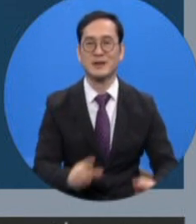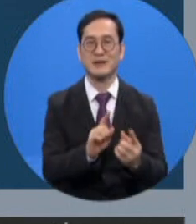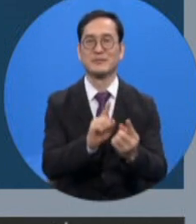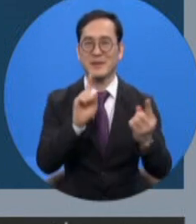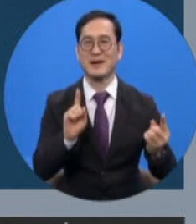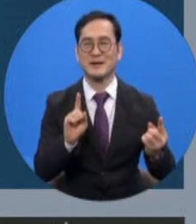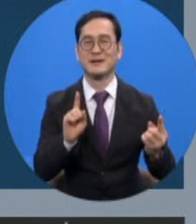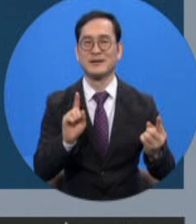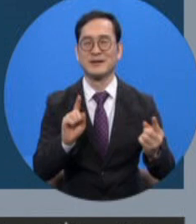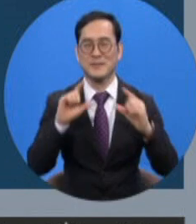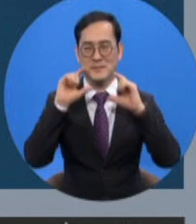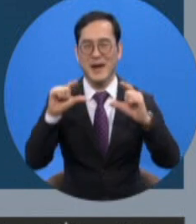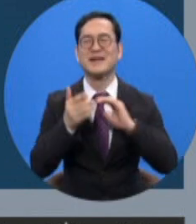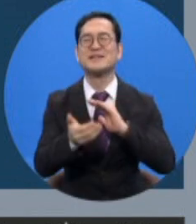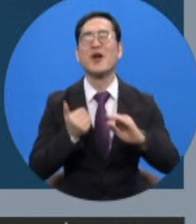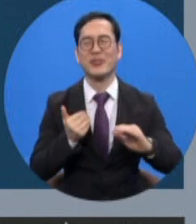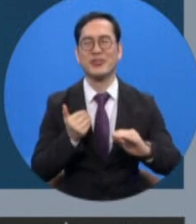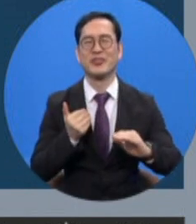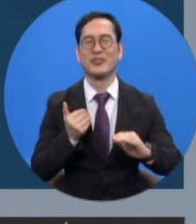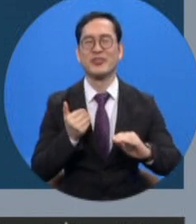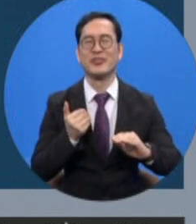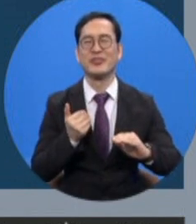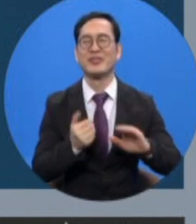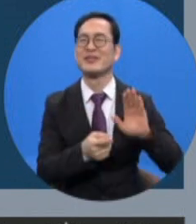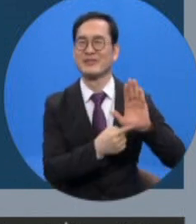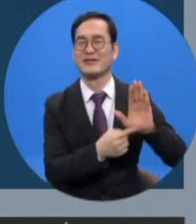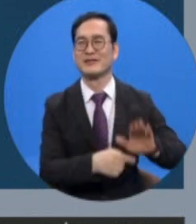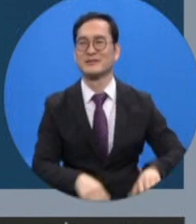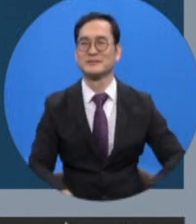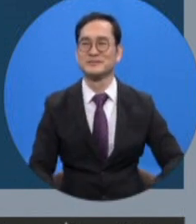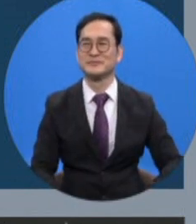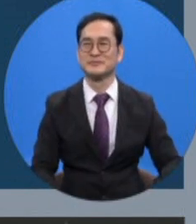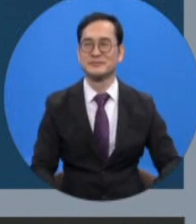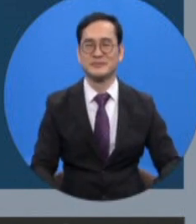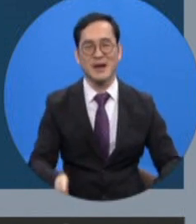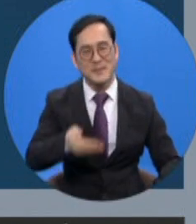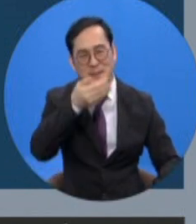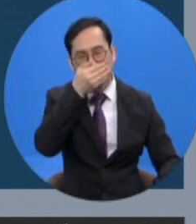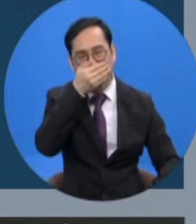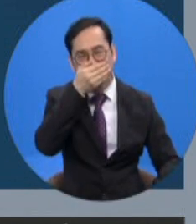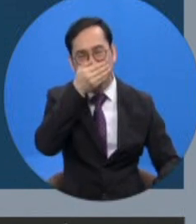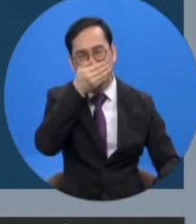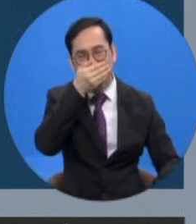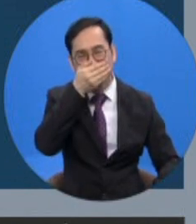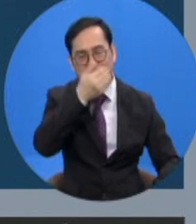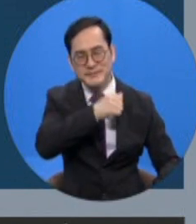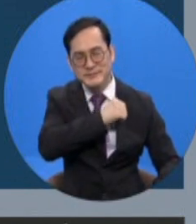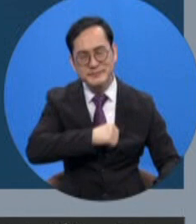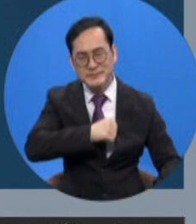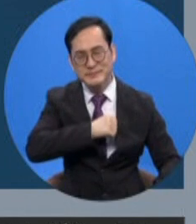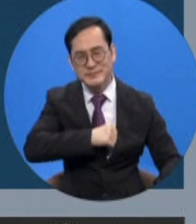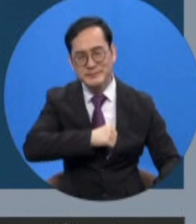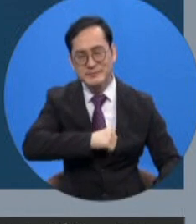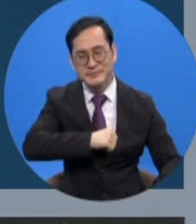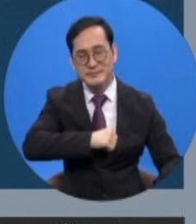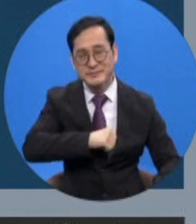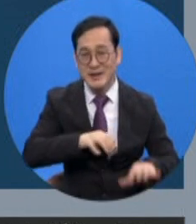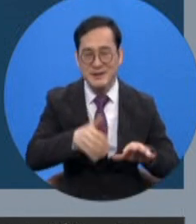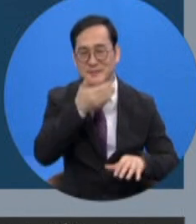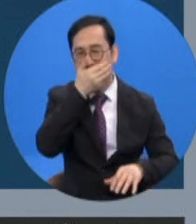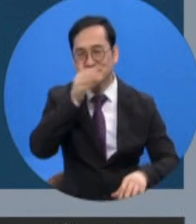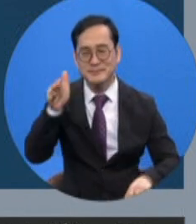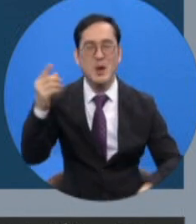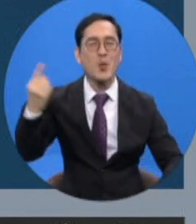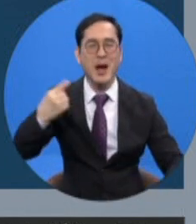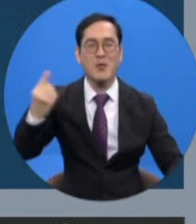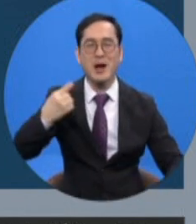직전에 발송이 됐죠. 마스크와 함께하는 생활이 두 해나 이어졌지만 국민 여러분의 협조 덕에 우리는 일상을 회복하는 희망의 단계에 올랐다. 계단에